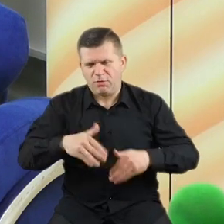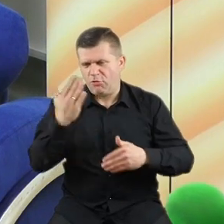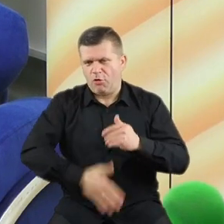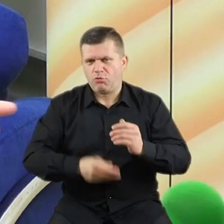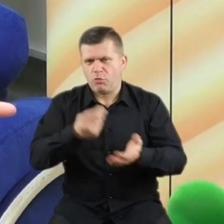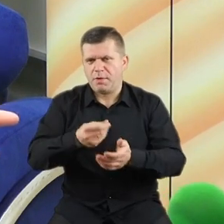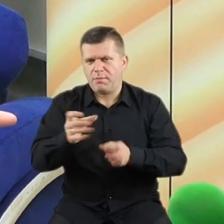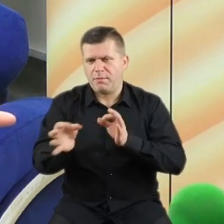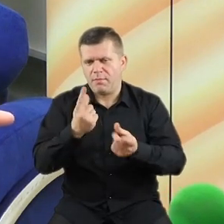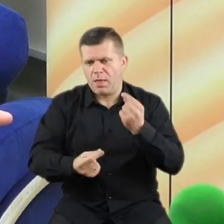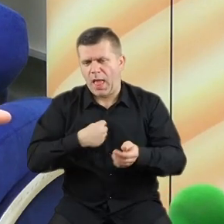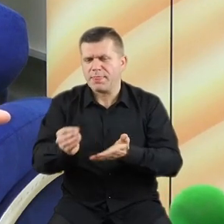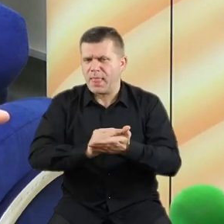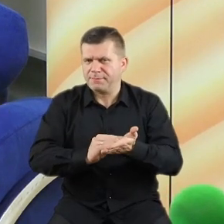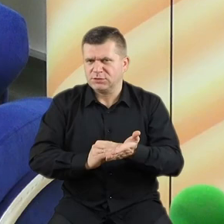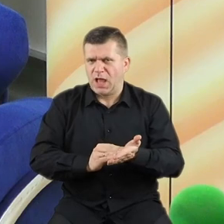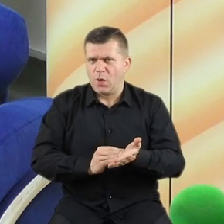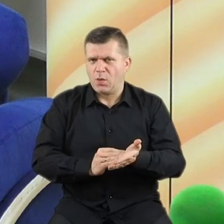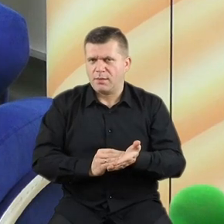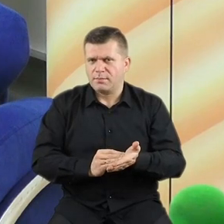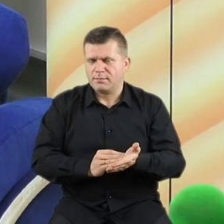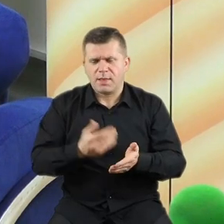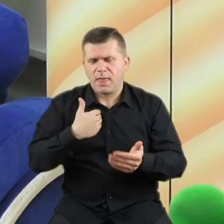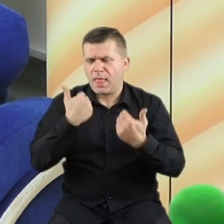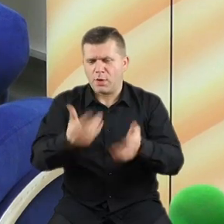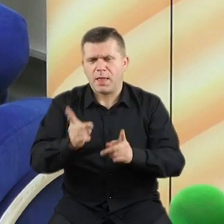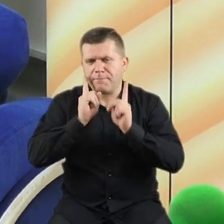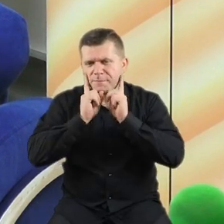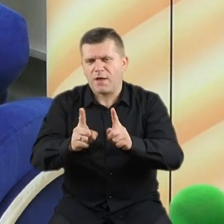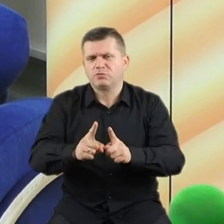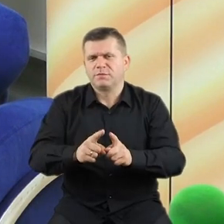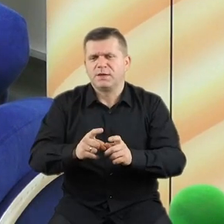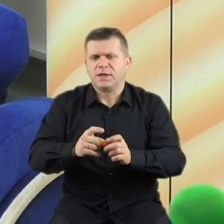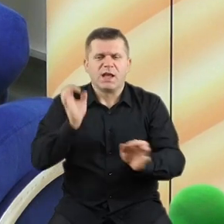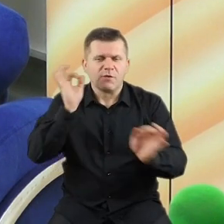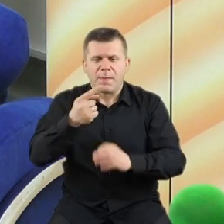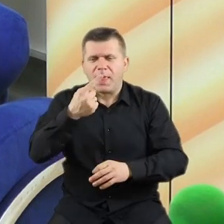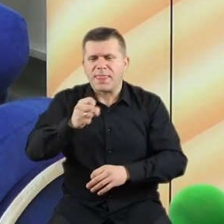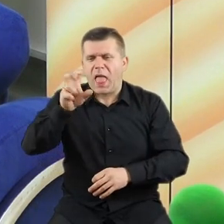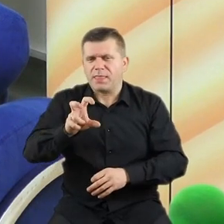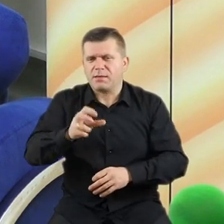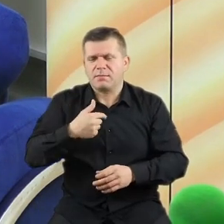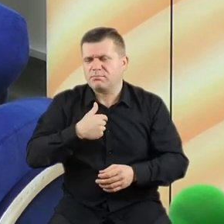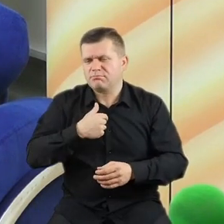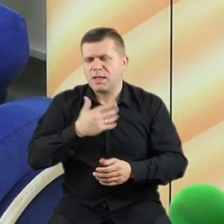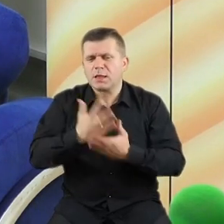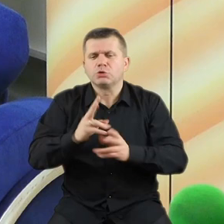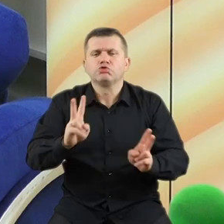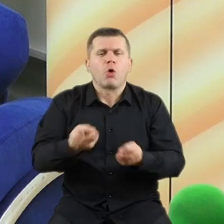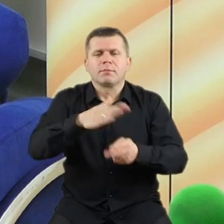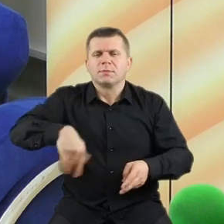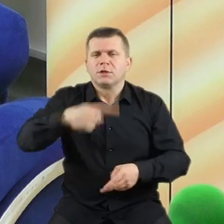I napisałam taką rzecz. Ja nie podałam prawdziwych danych tej pani, ale niestety napisałam z jakiej dzielnicy.